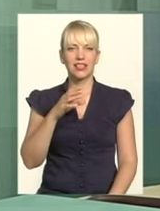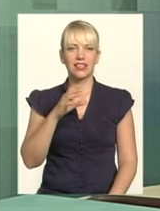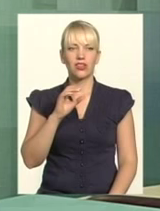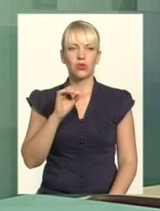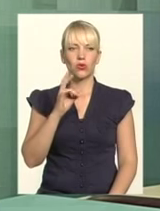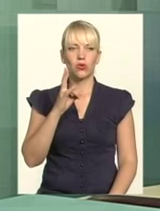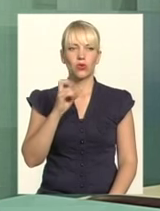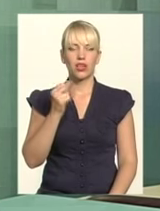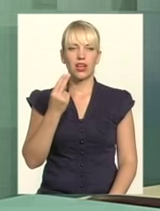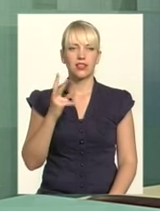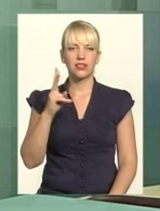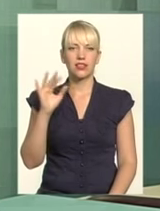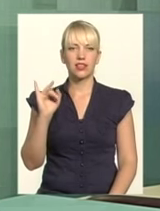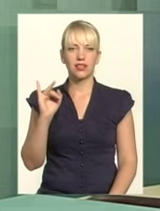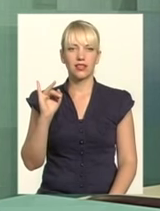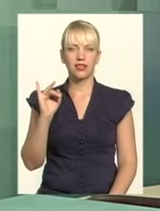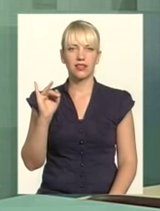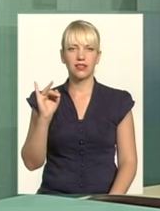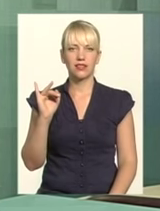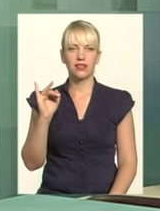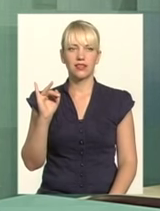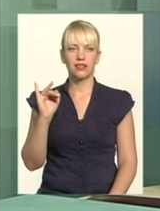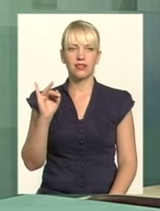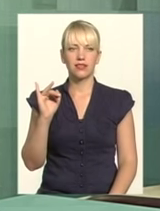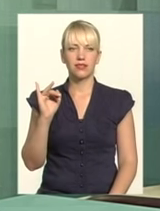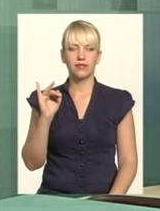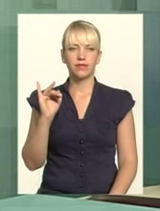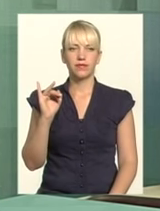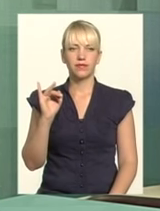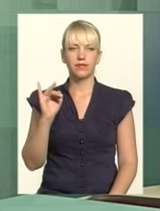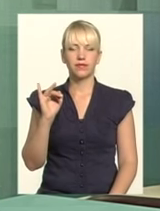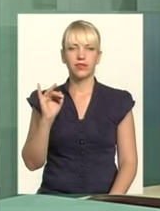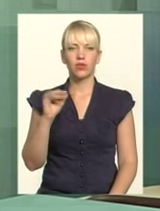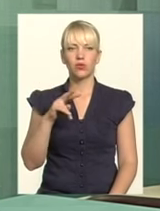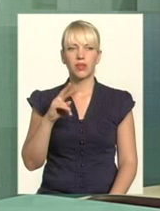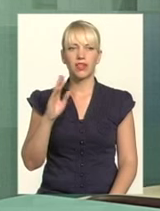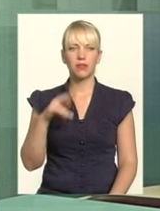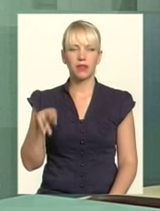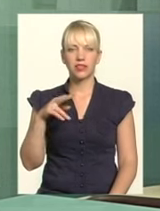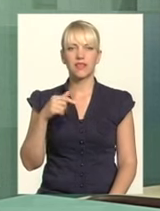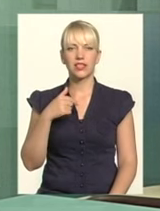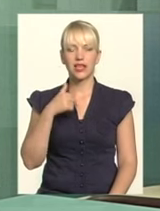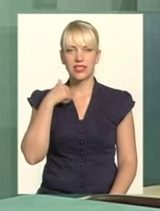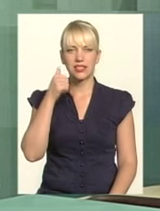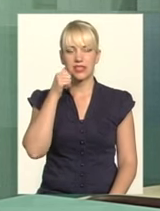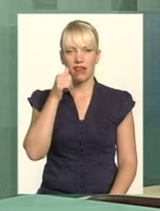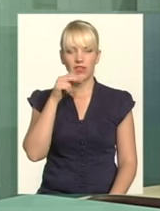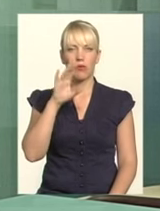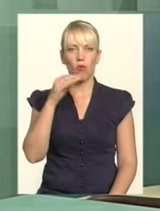Юнацькі. Юнацькі. Значить, Віра Дмитрівна, завтра я по вас